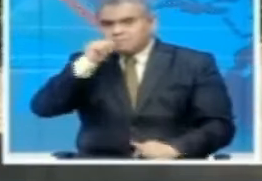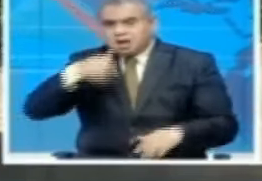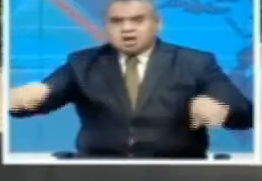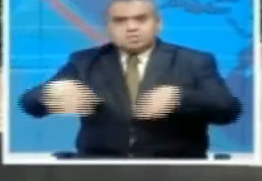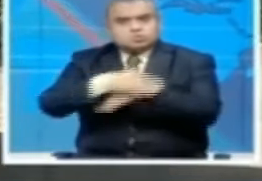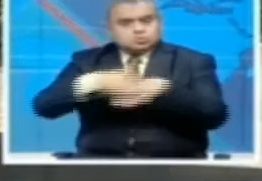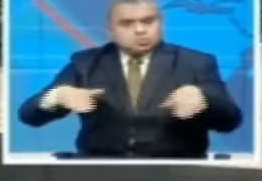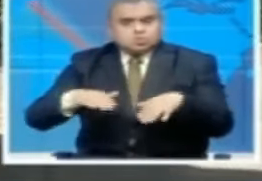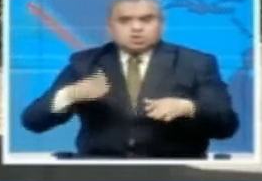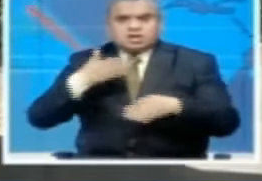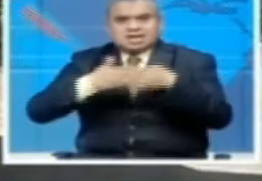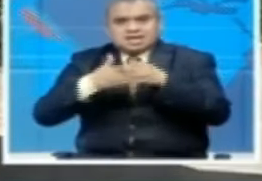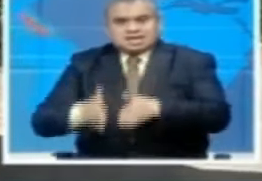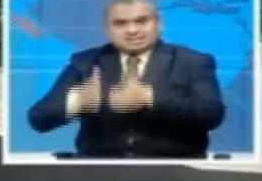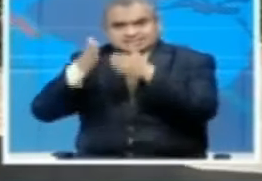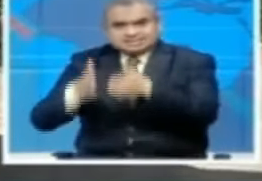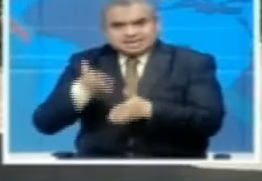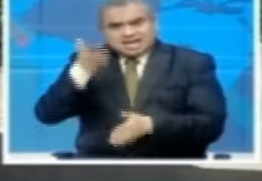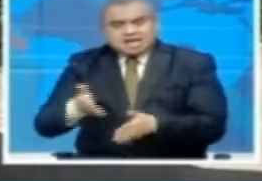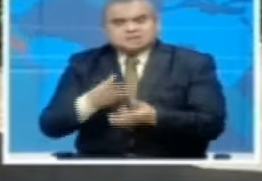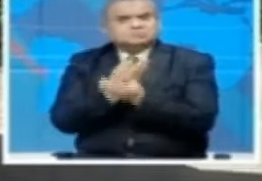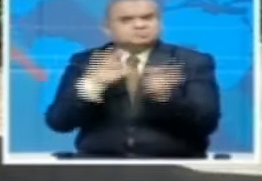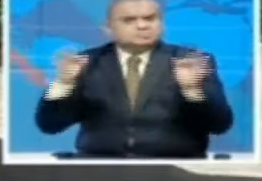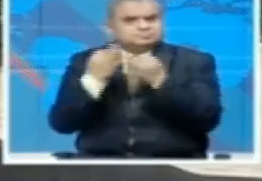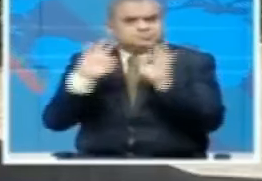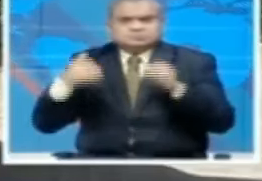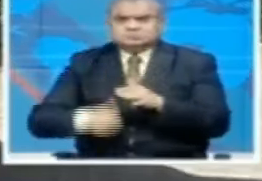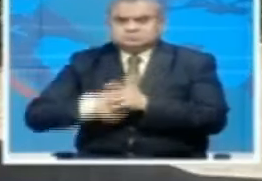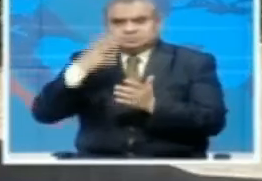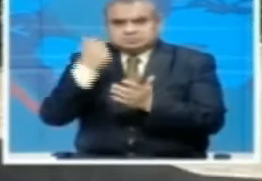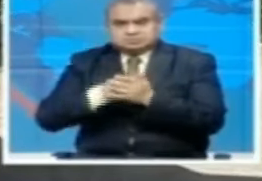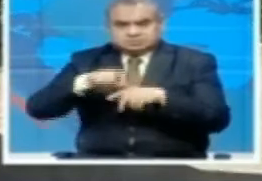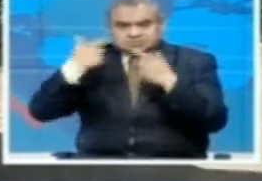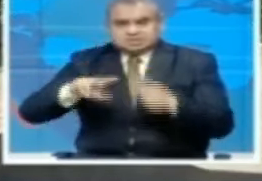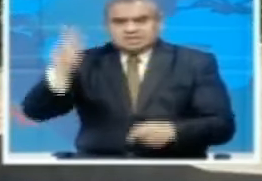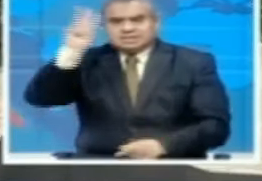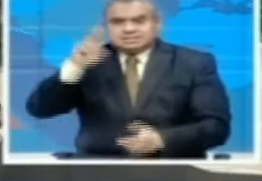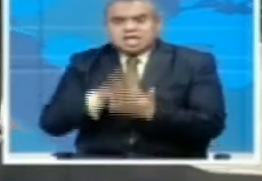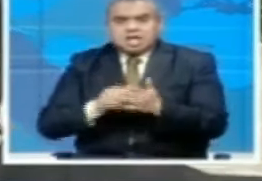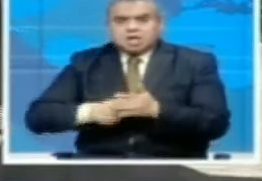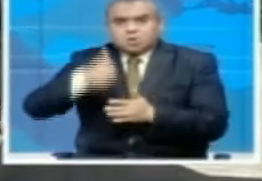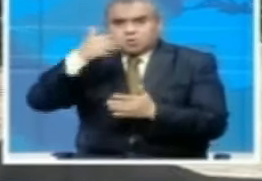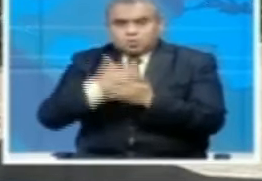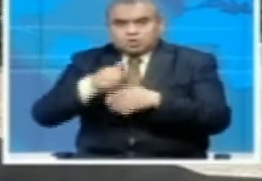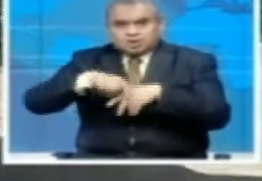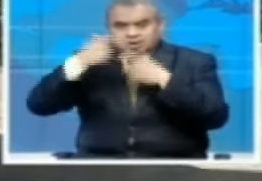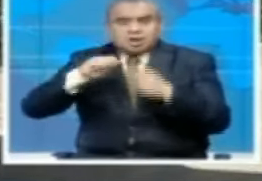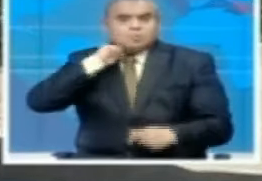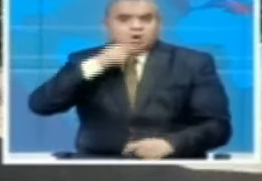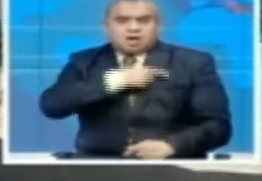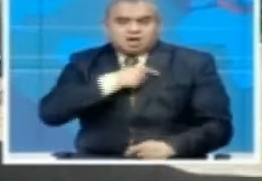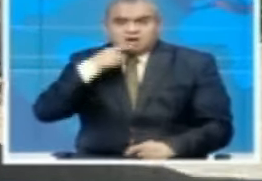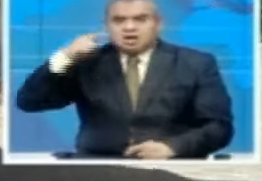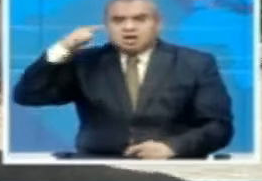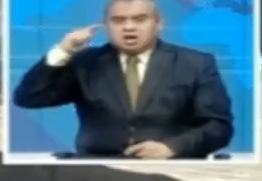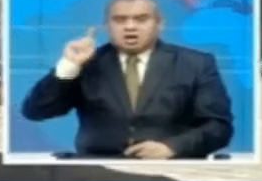العملاقه، الاسكان اللي احنا متواجدين بصدد طرح عنه اليوم المرحله الاولى لعمارات رفح الجديدة لأهالينا